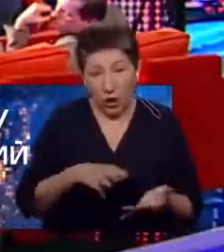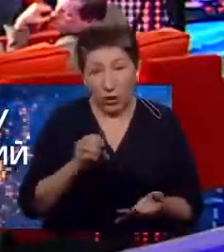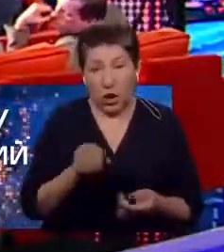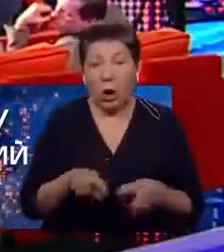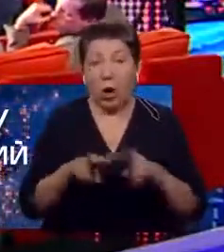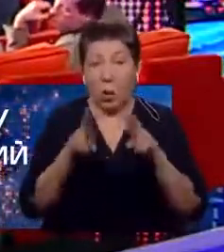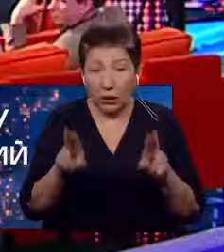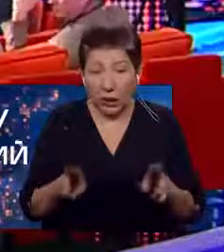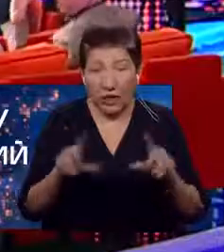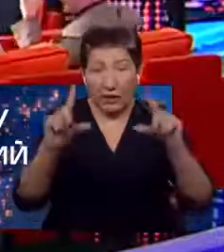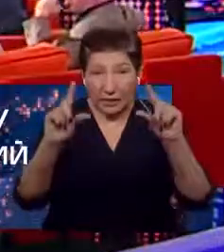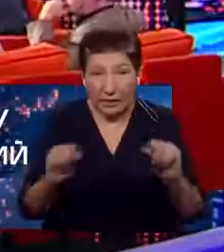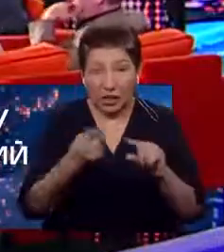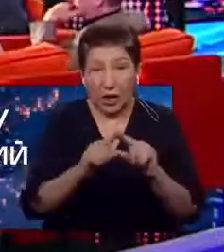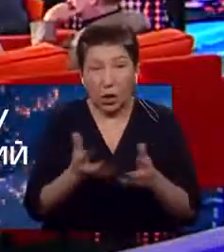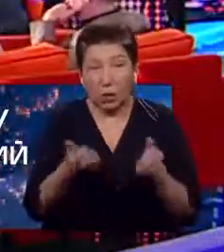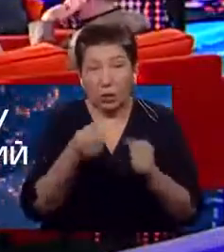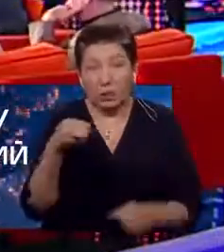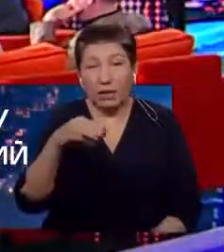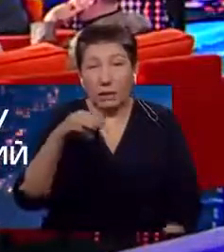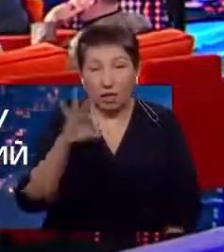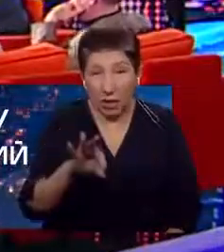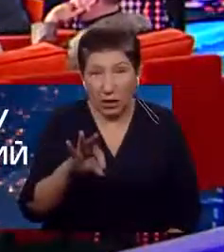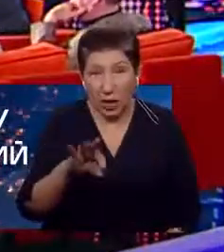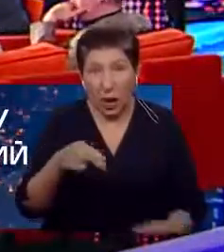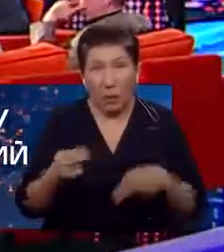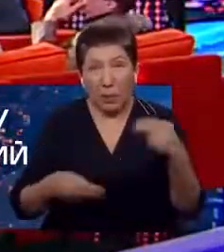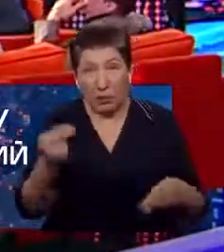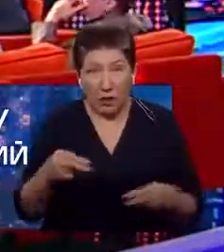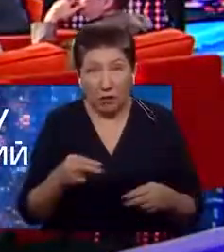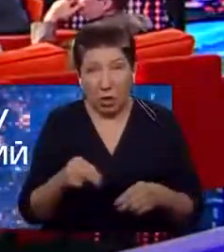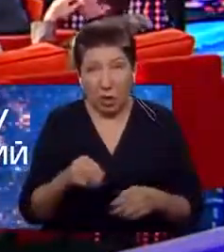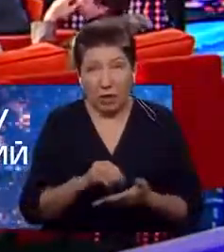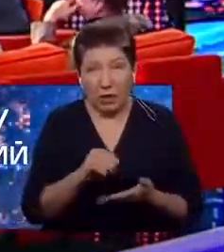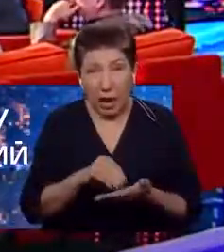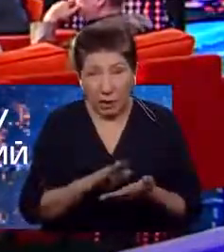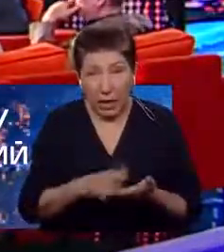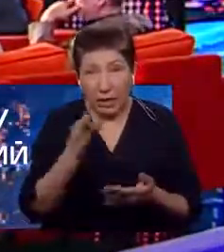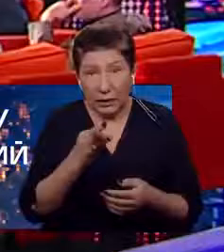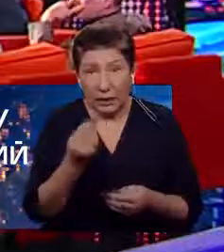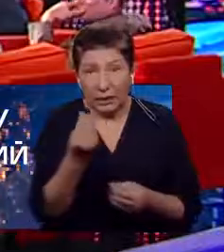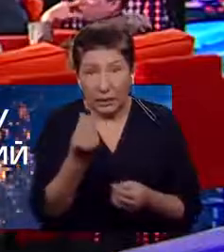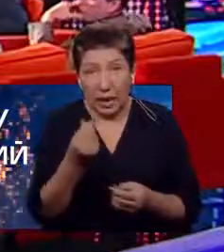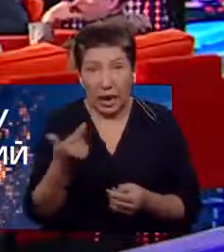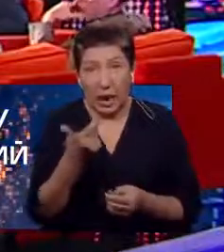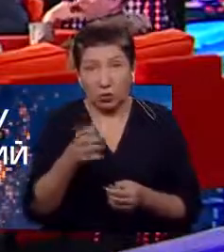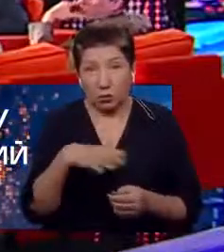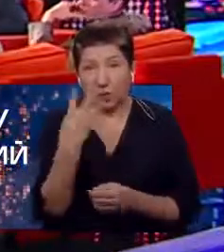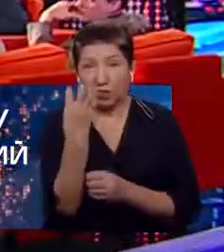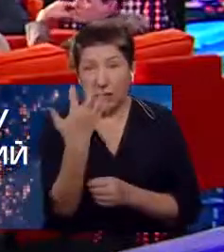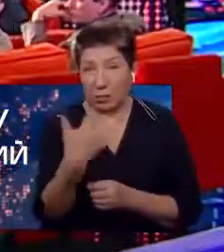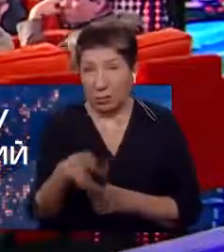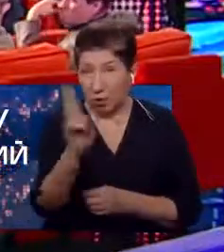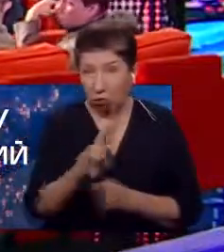отака знижка, яку отримала Тимошенко, власне, підписавши контракт, де ціна газу була 450 доларів